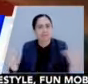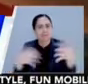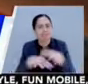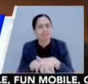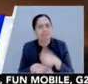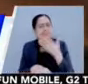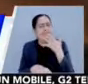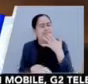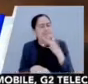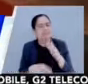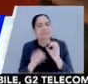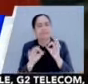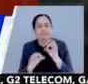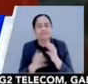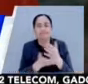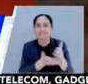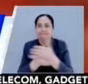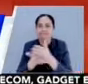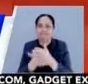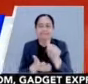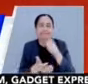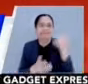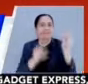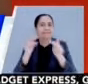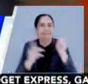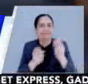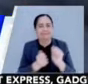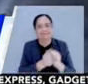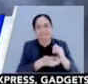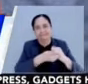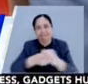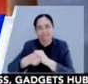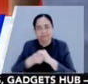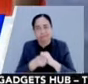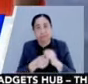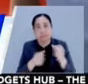kung maibabahagi mo ito sa iba. Bilang street vendor po,